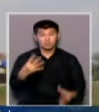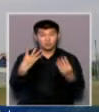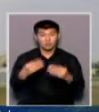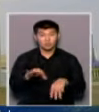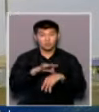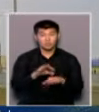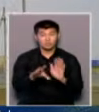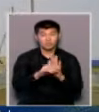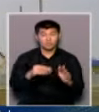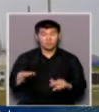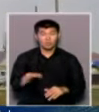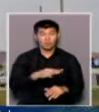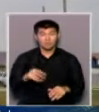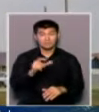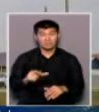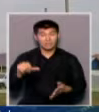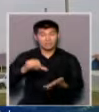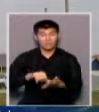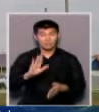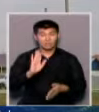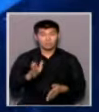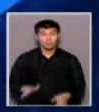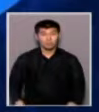өтетін сайлауға облыс тұрғындары белсене